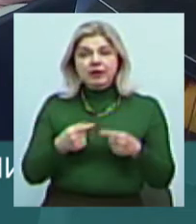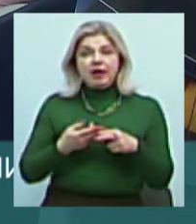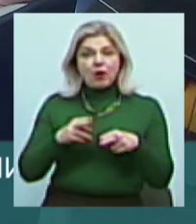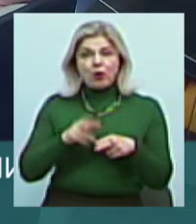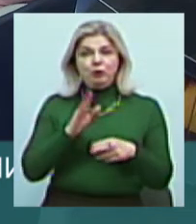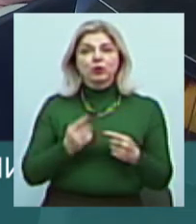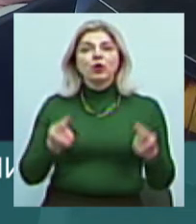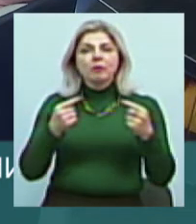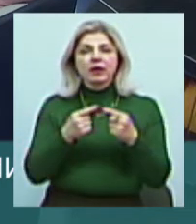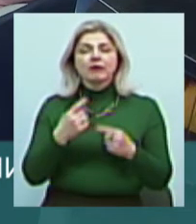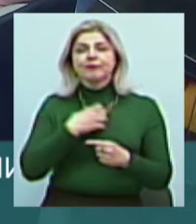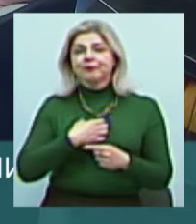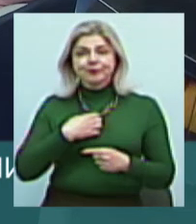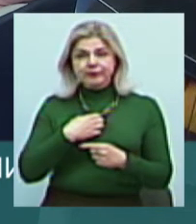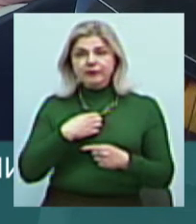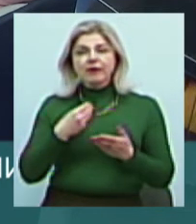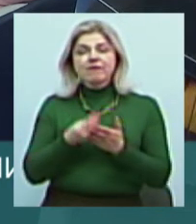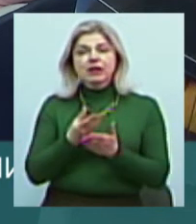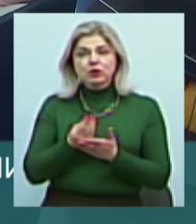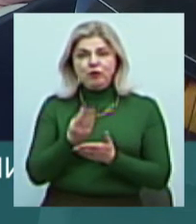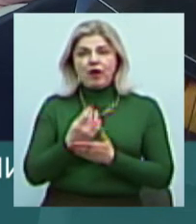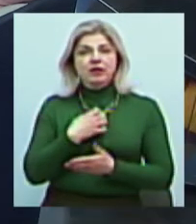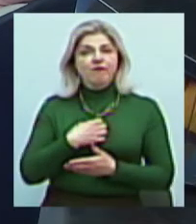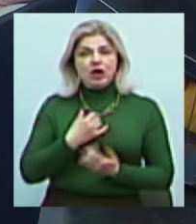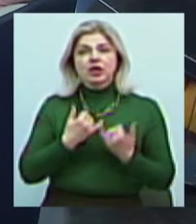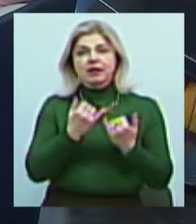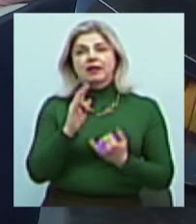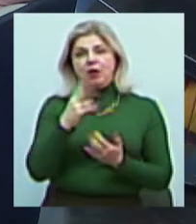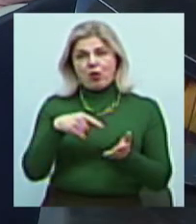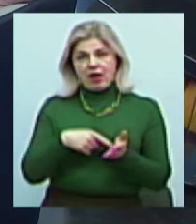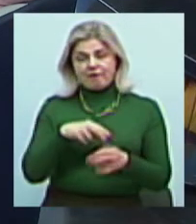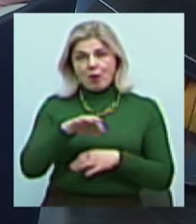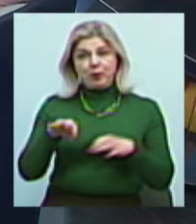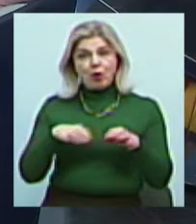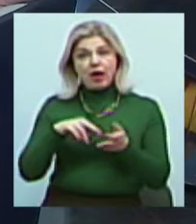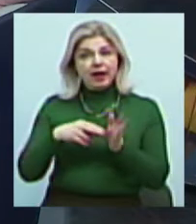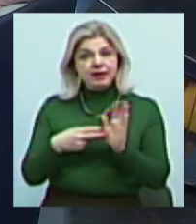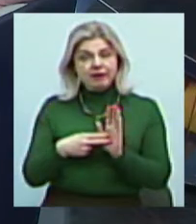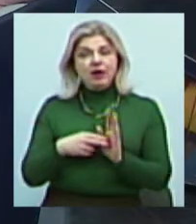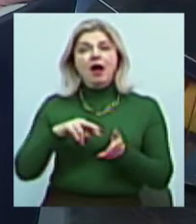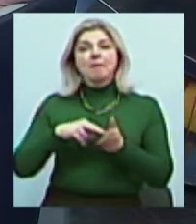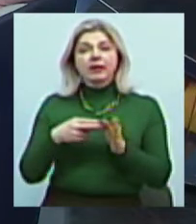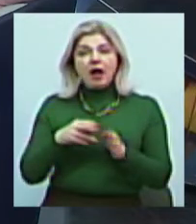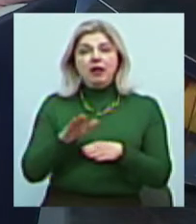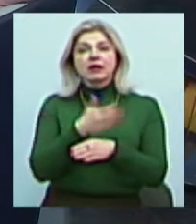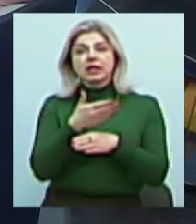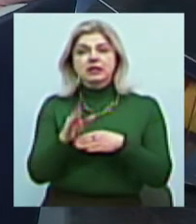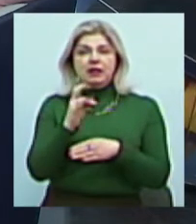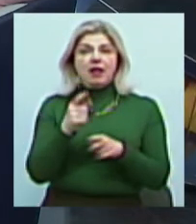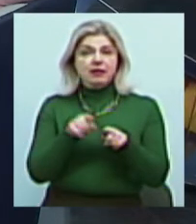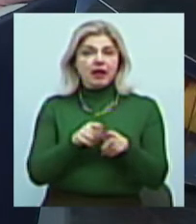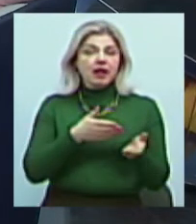визначатися пріоритети фінансування важливих для Миколаєва проєктів. План поділений на такі напрямки